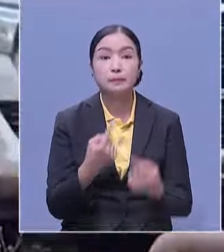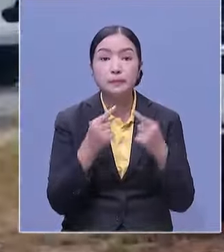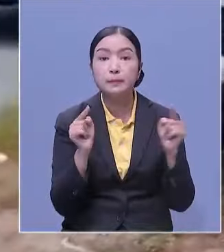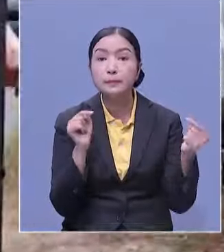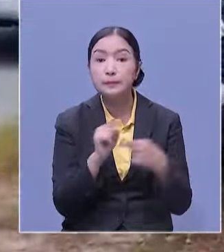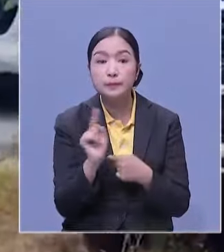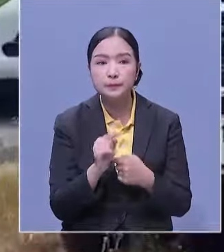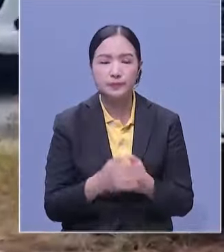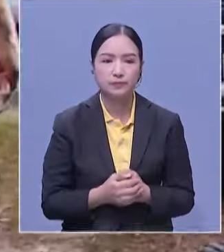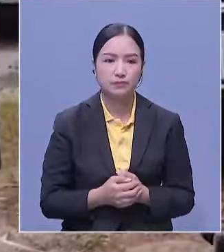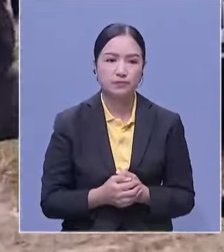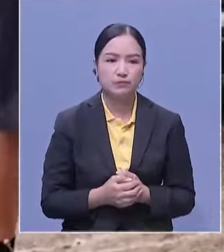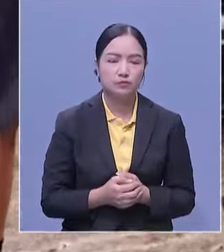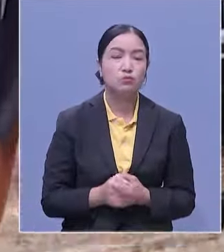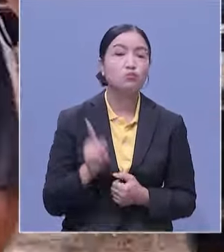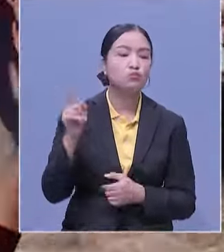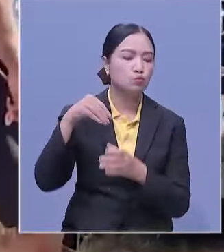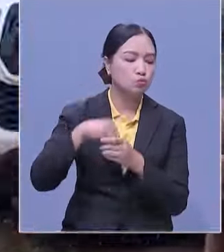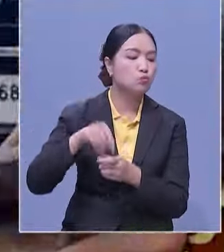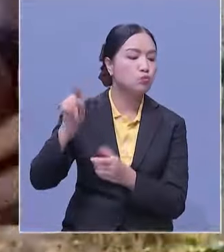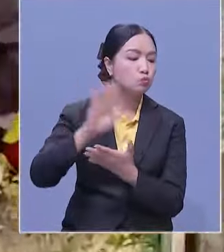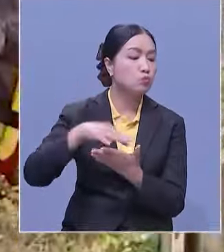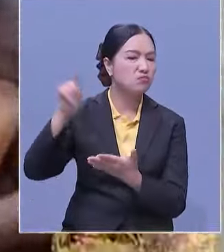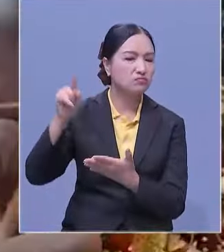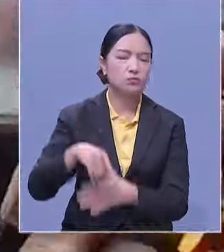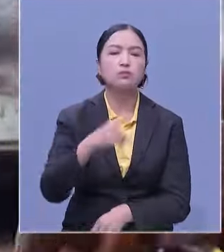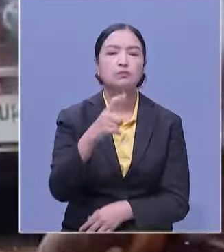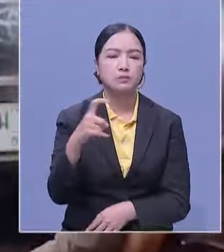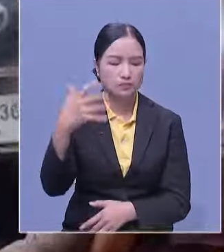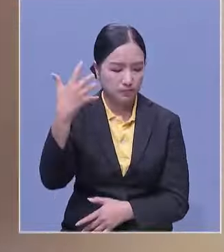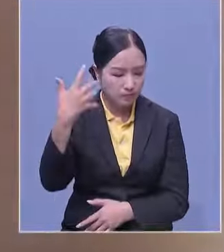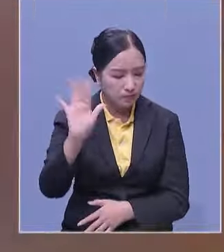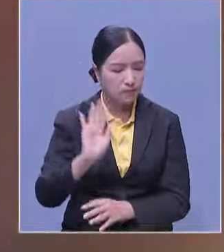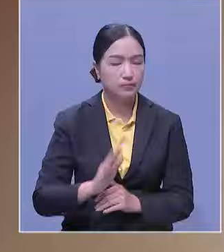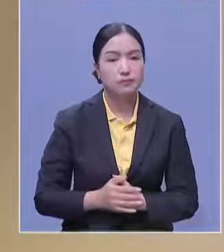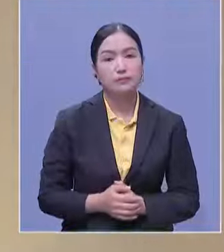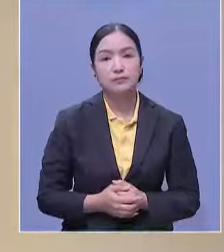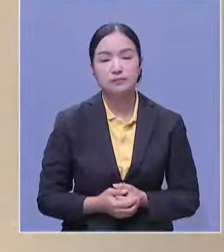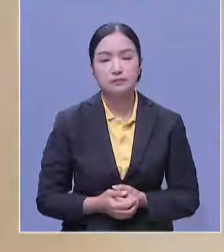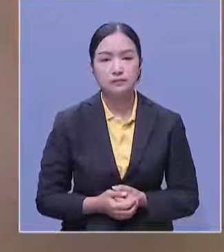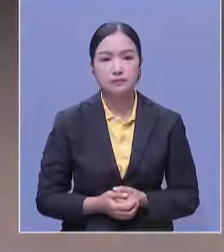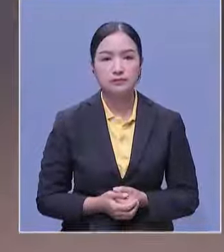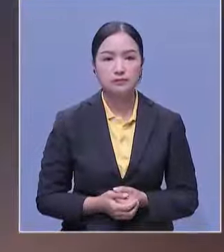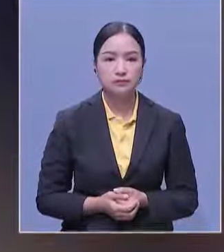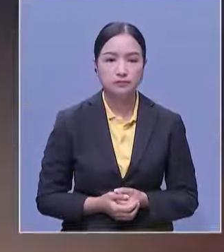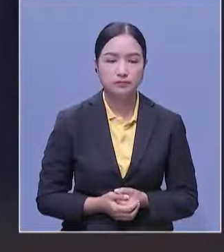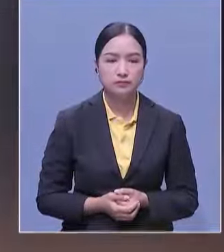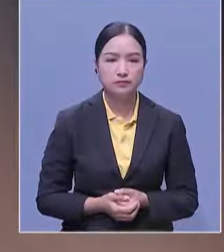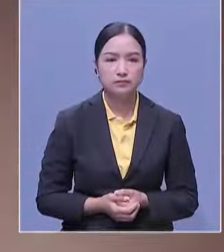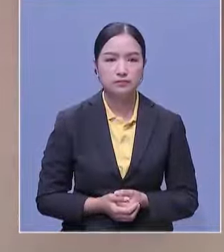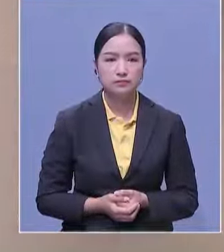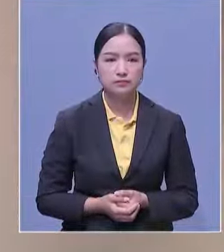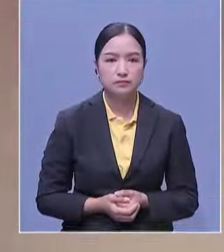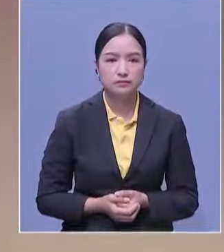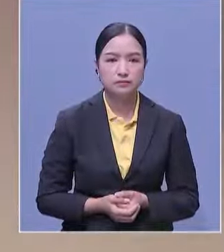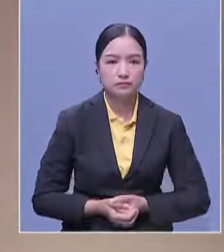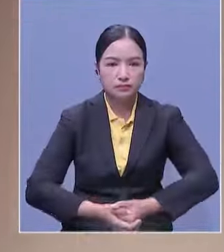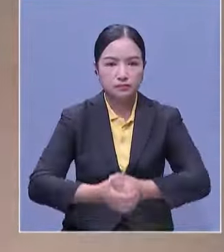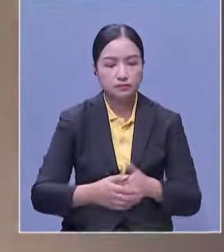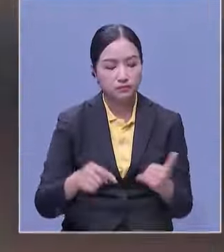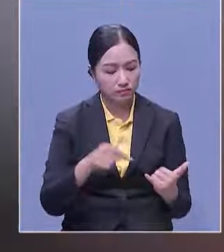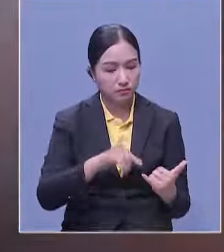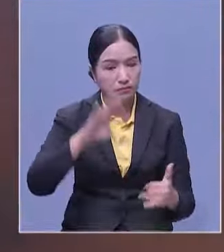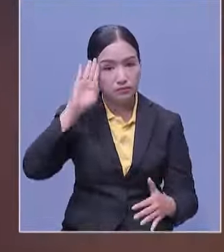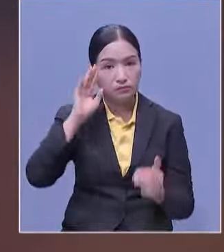ที่ถ้าทำที่บ้านเมืองเทำแบบนี้คงไม่มีชีวิตอยู่บนโลกใบนี้แล้วอือย่างที่บอกมันอุอาจนะคือเป็นตำรวจ